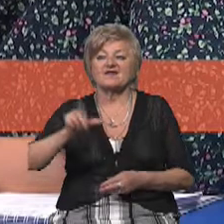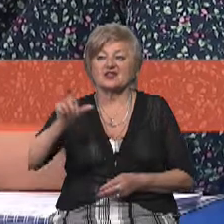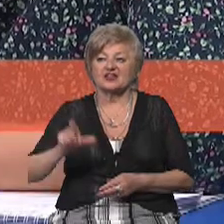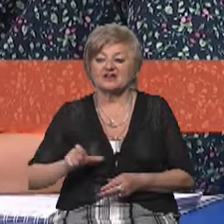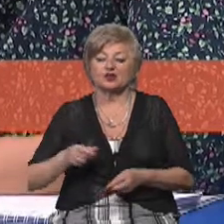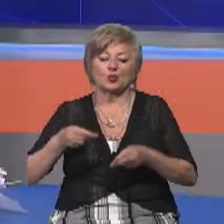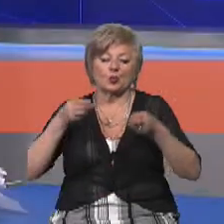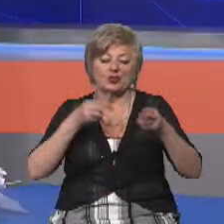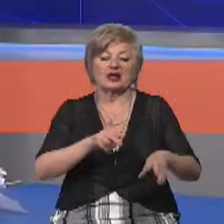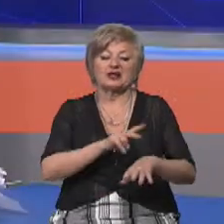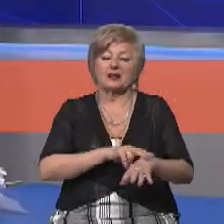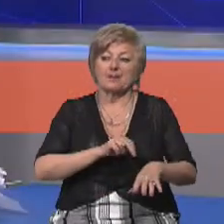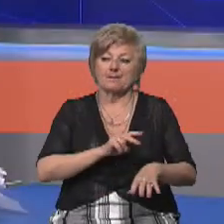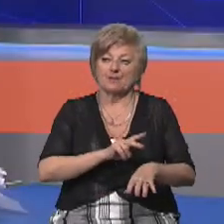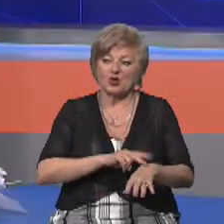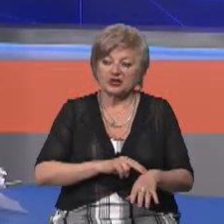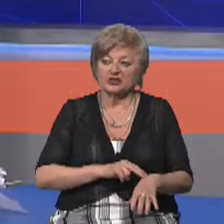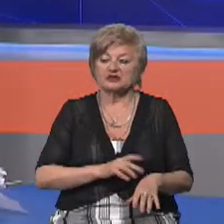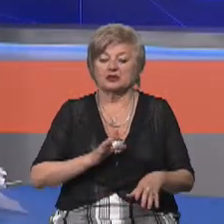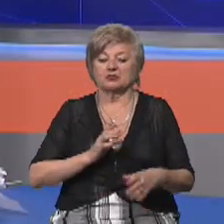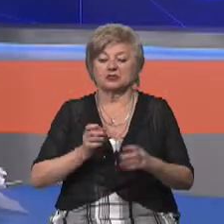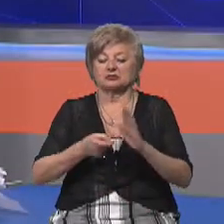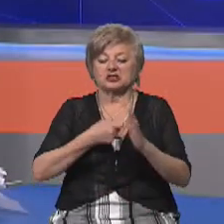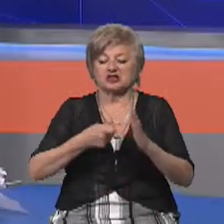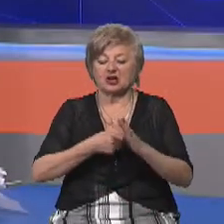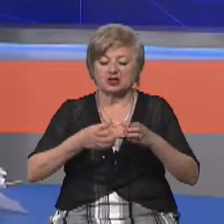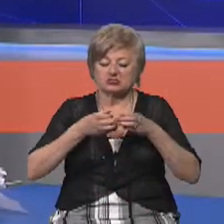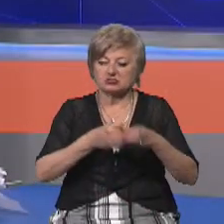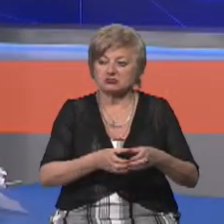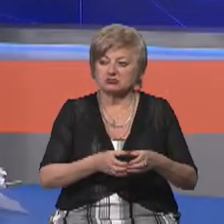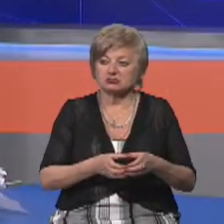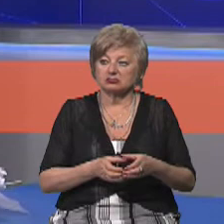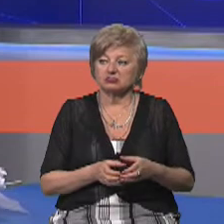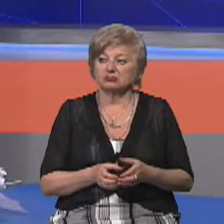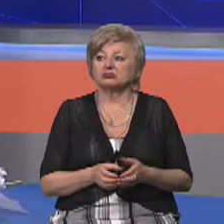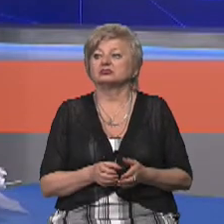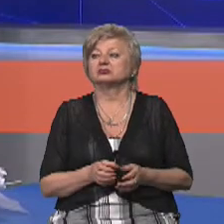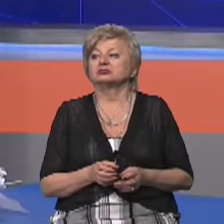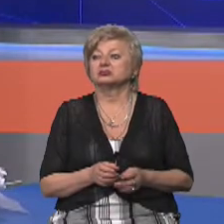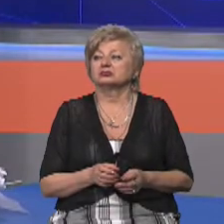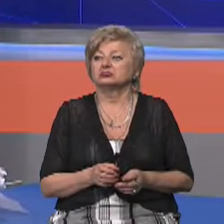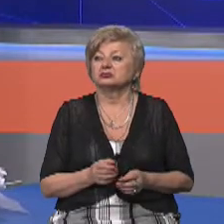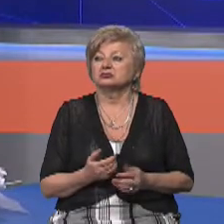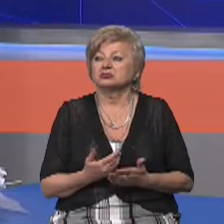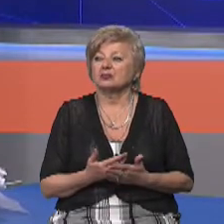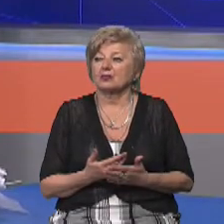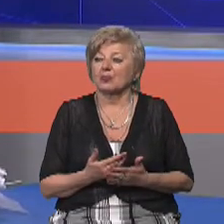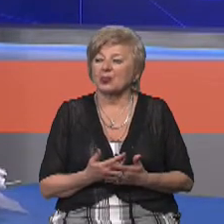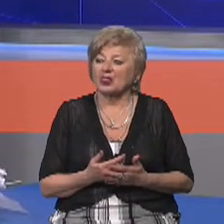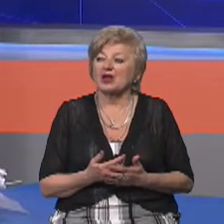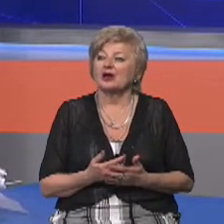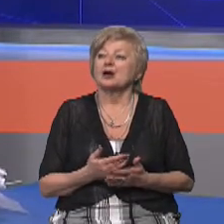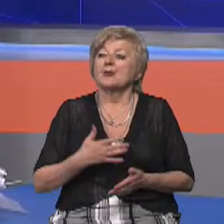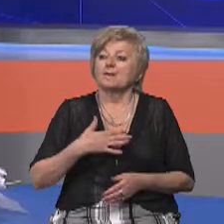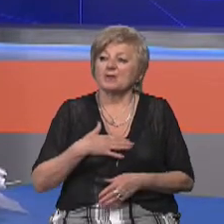приїхала поліція, була слідча оперативна група. Його називав Олександр Сергієнко, сьогодні заступник директора департаменту екології. Так,